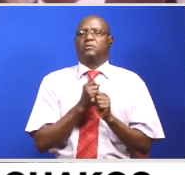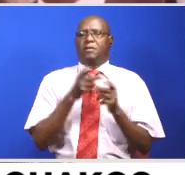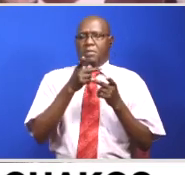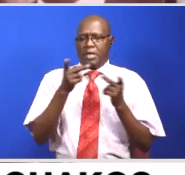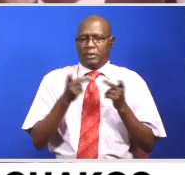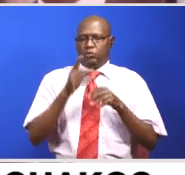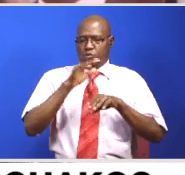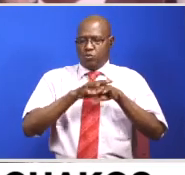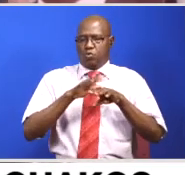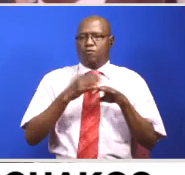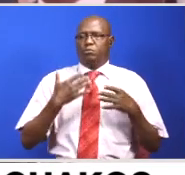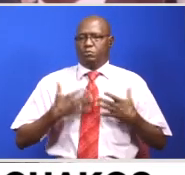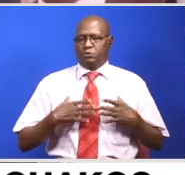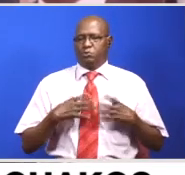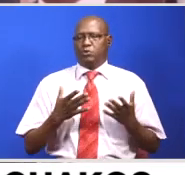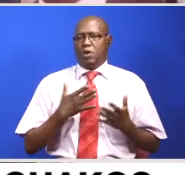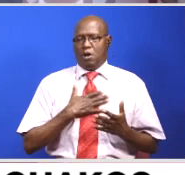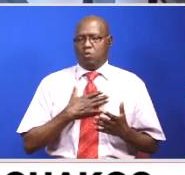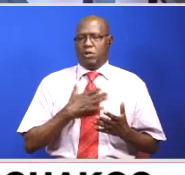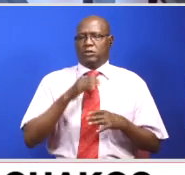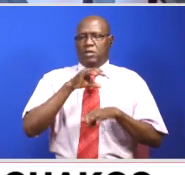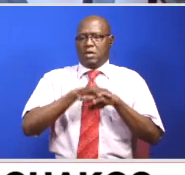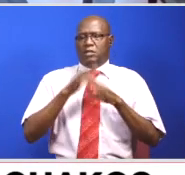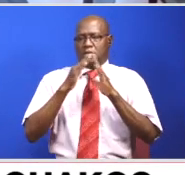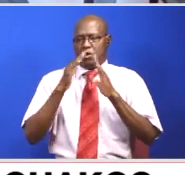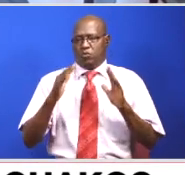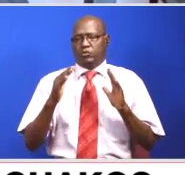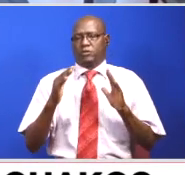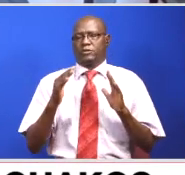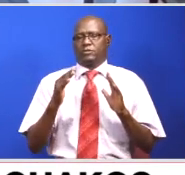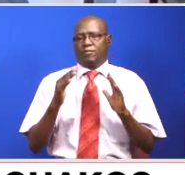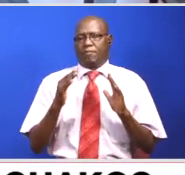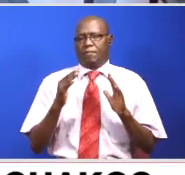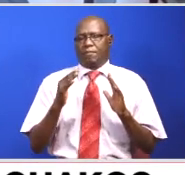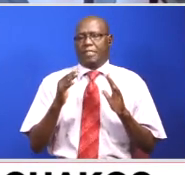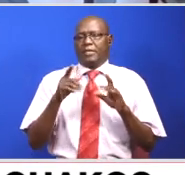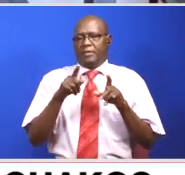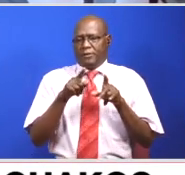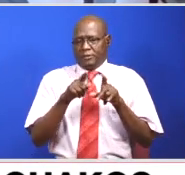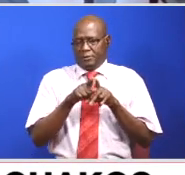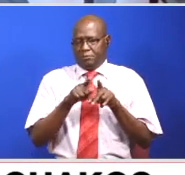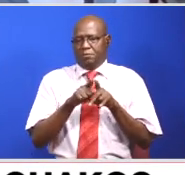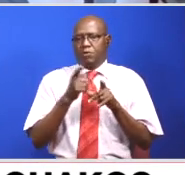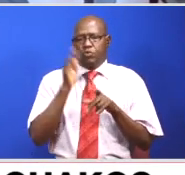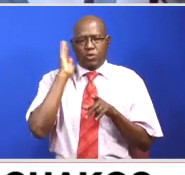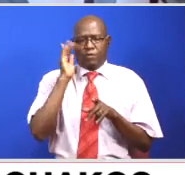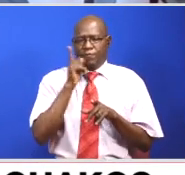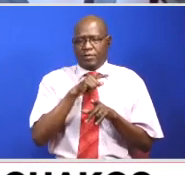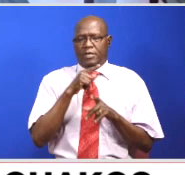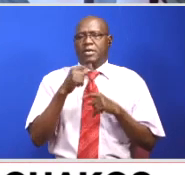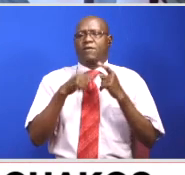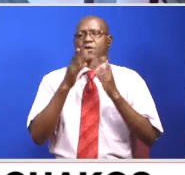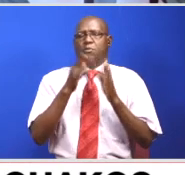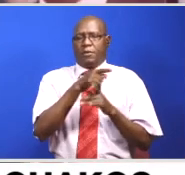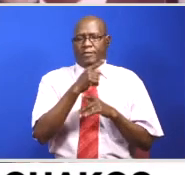wananchi wetu watapata makao, watapata manyumba. Na vile mumesikia developer